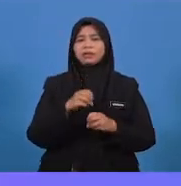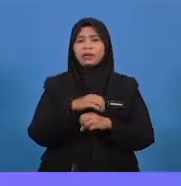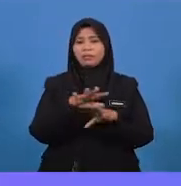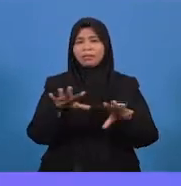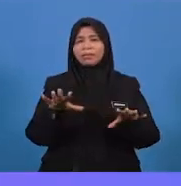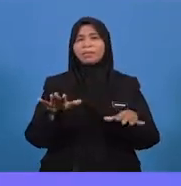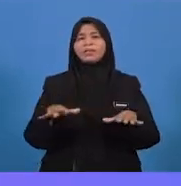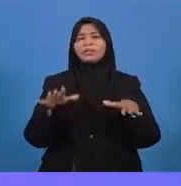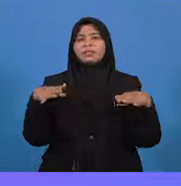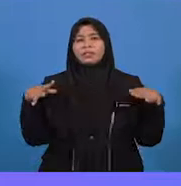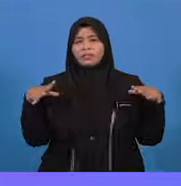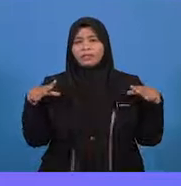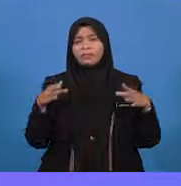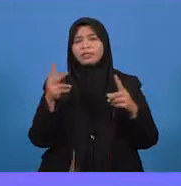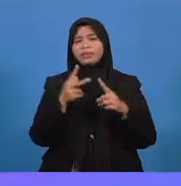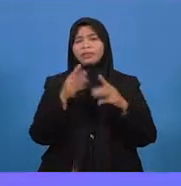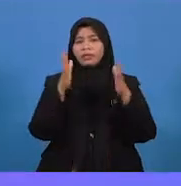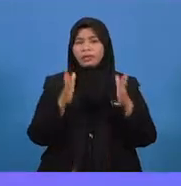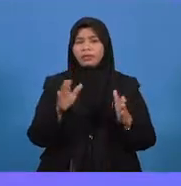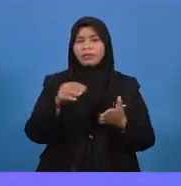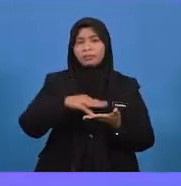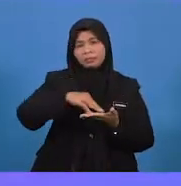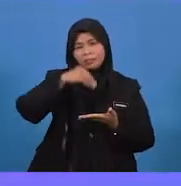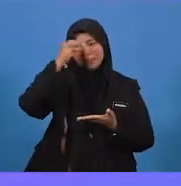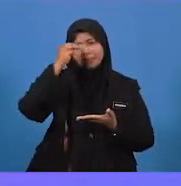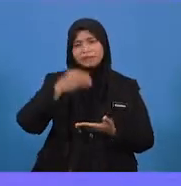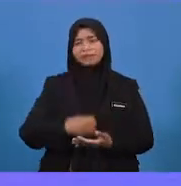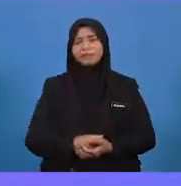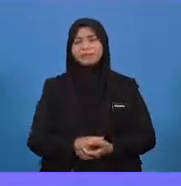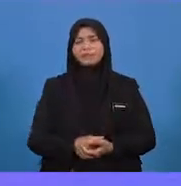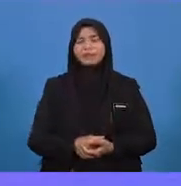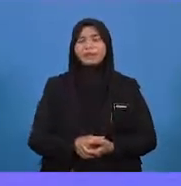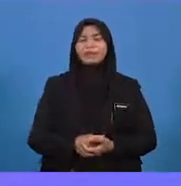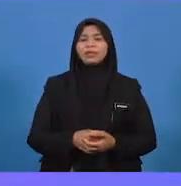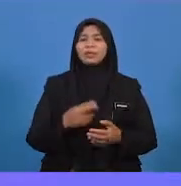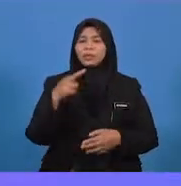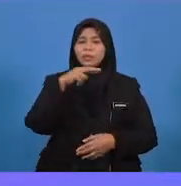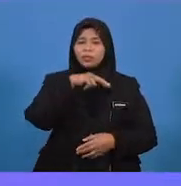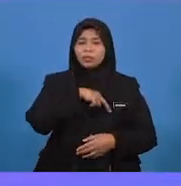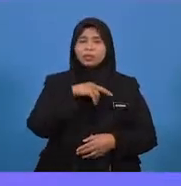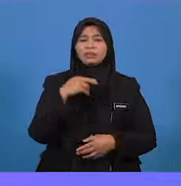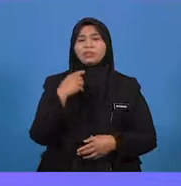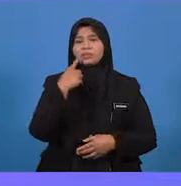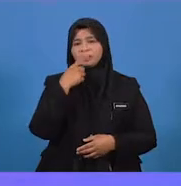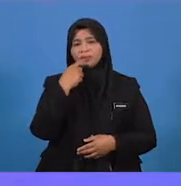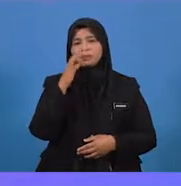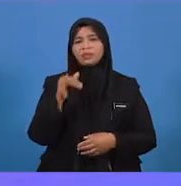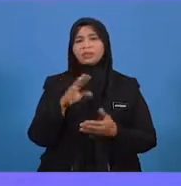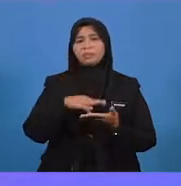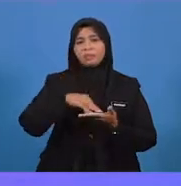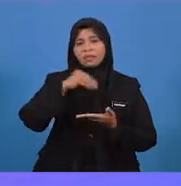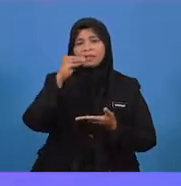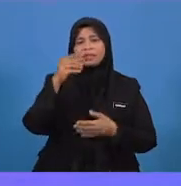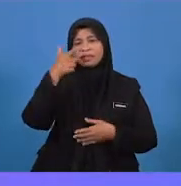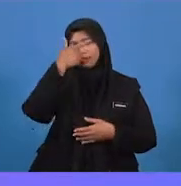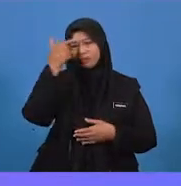menghamparkan sayap kepada orang yang menuntut ilmu. Beruntung kita sebab pada masa